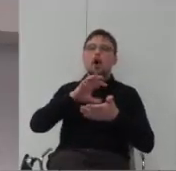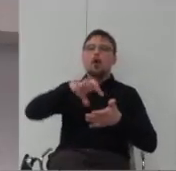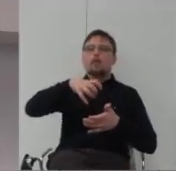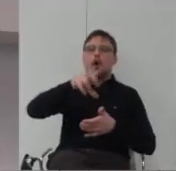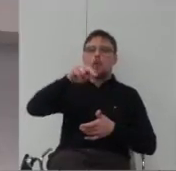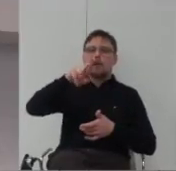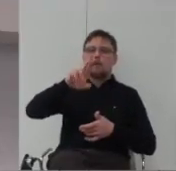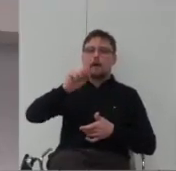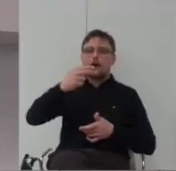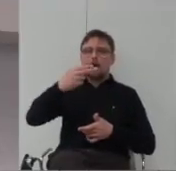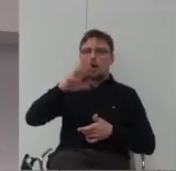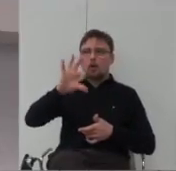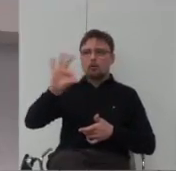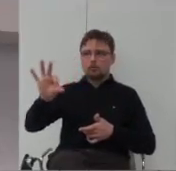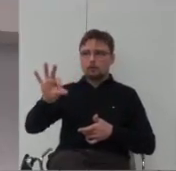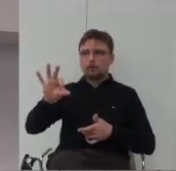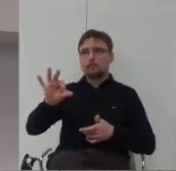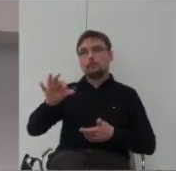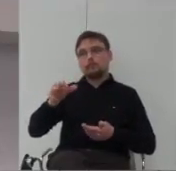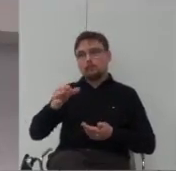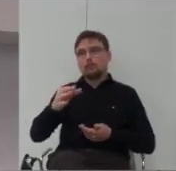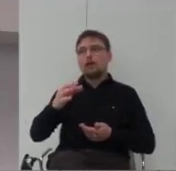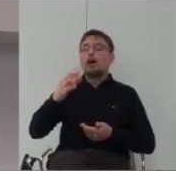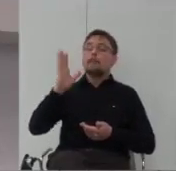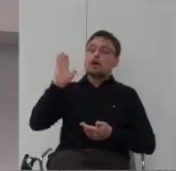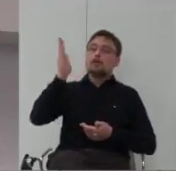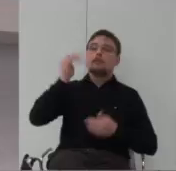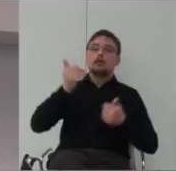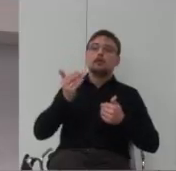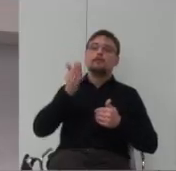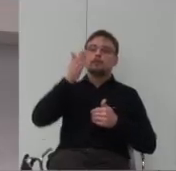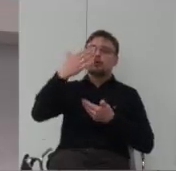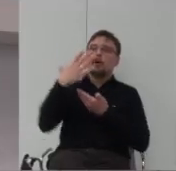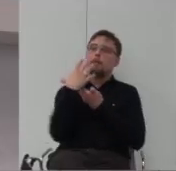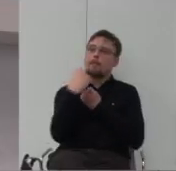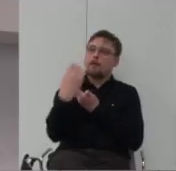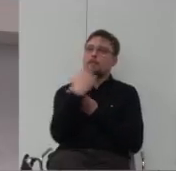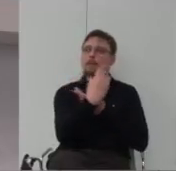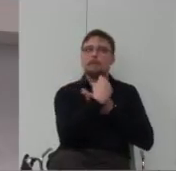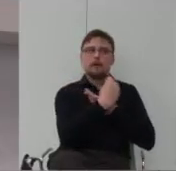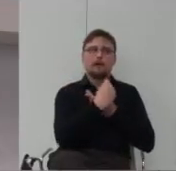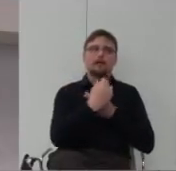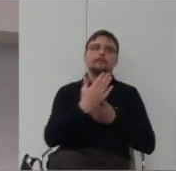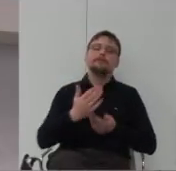społeczne, zaprojektowany przez grupę Urbanus jako projekt typowy do